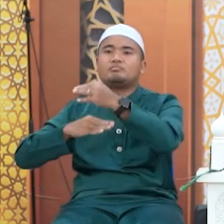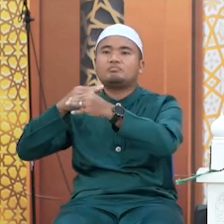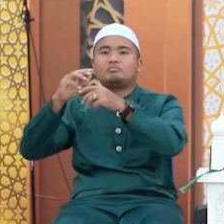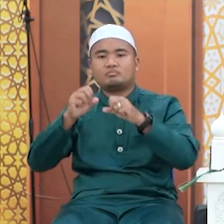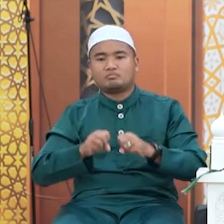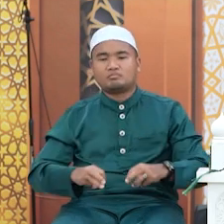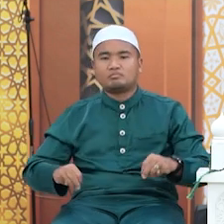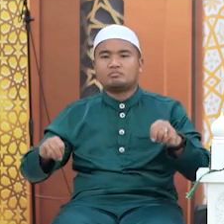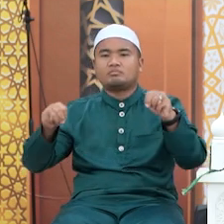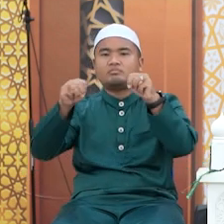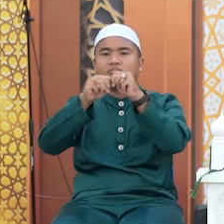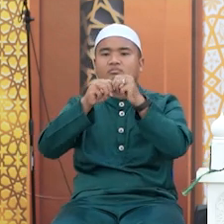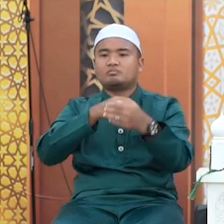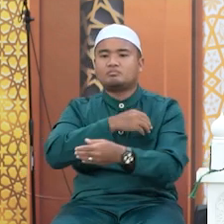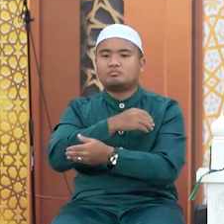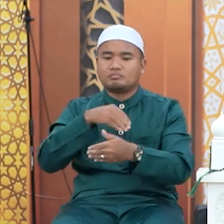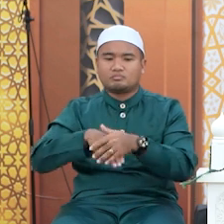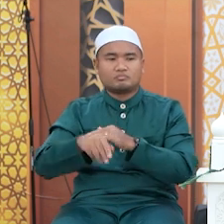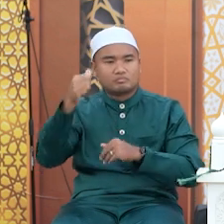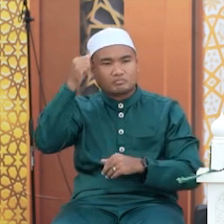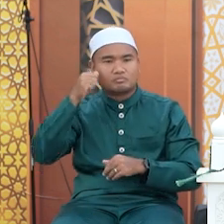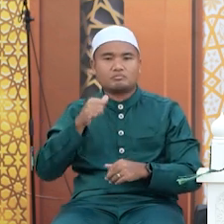Dalam bahasa Arab dipanggil Masjid Al-Qaq.